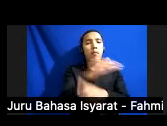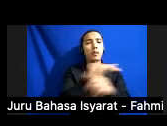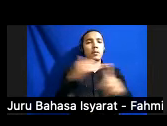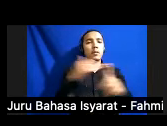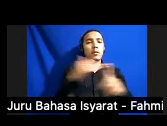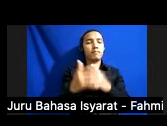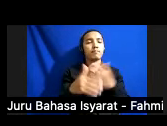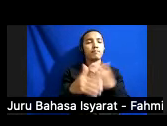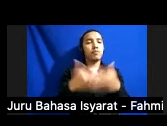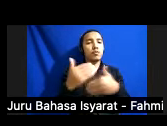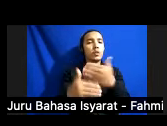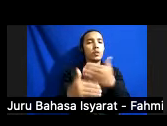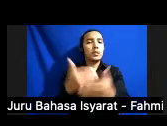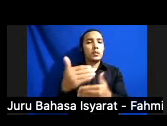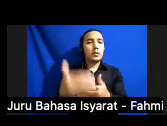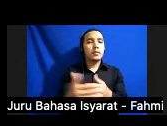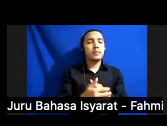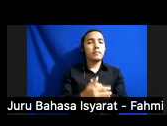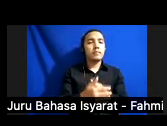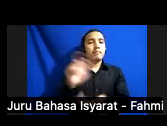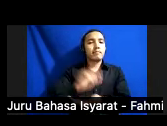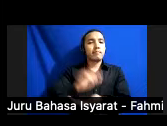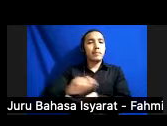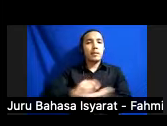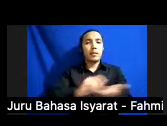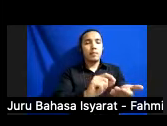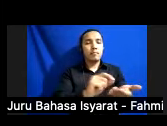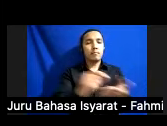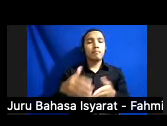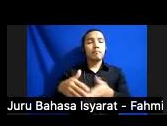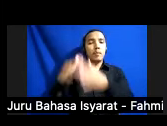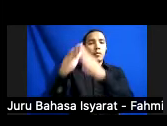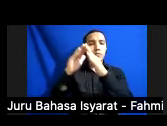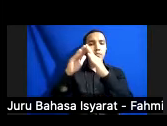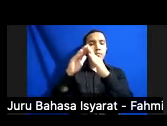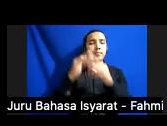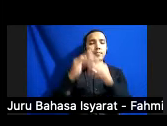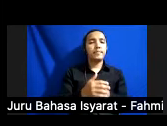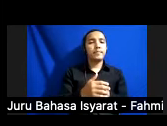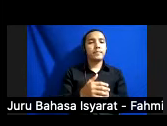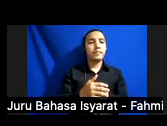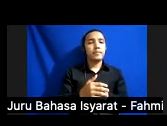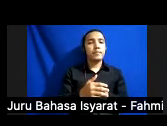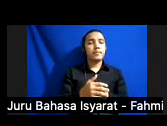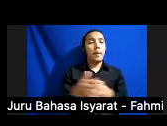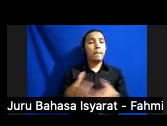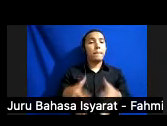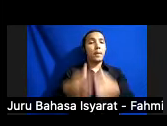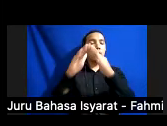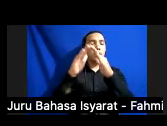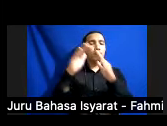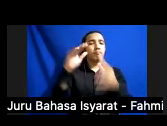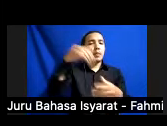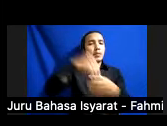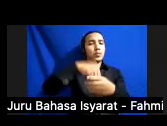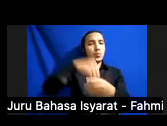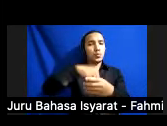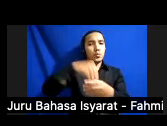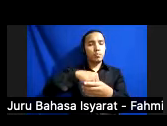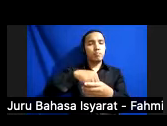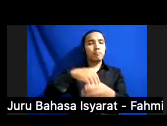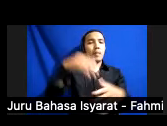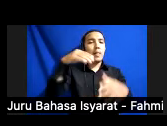pendirian bangunan dengan mengadakan memasukkan bahan bangunan ke dalam. Jadi dibantu dengan warga itu